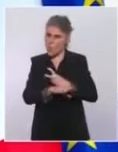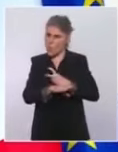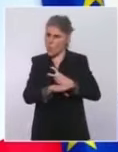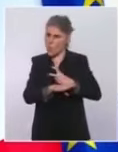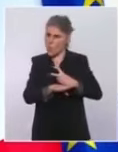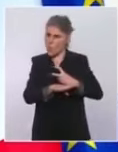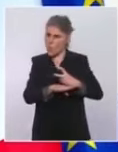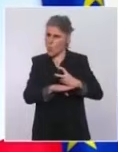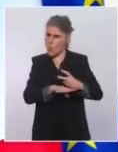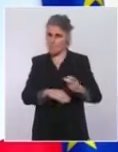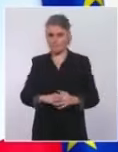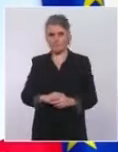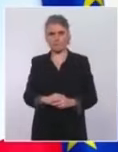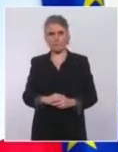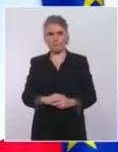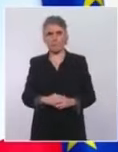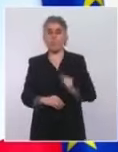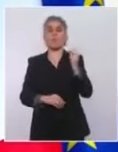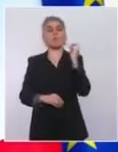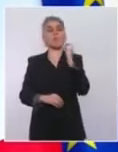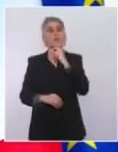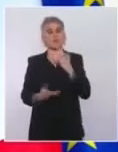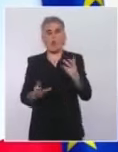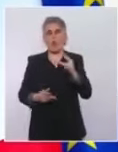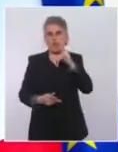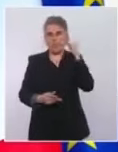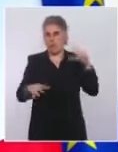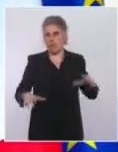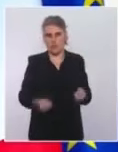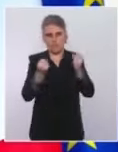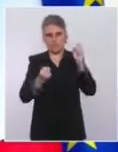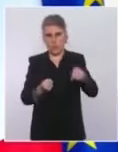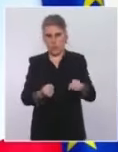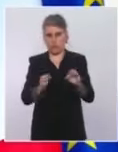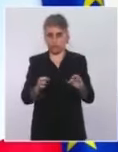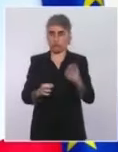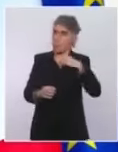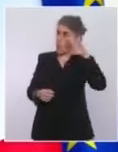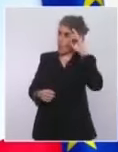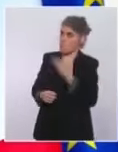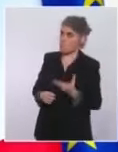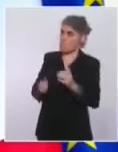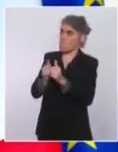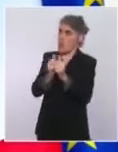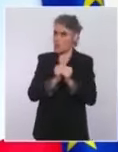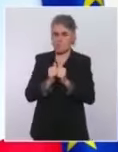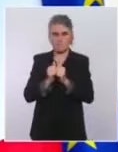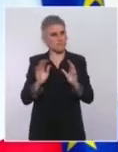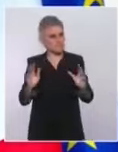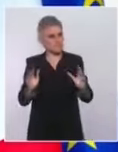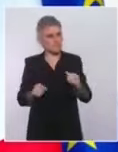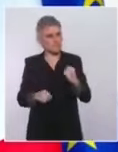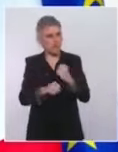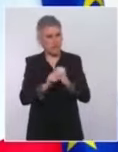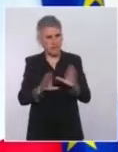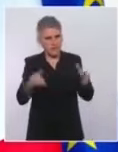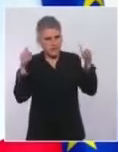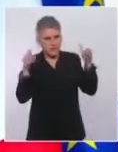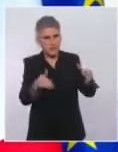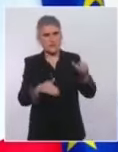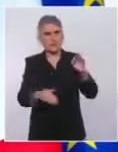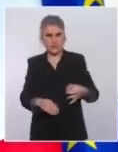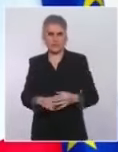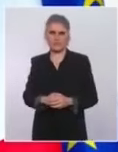urgence est humanitaire et nous y travaillons avec nos partenaires européens. Et j'ai eu à plusieurs reprises et le président